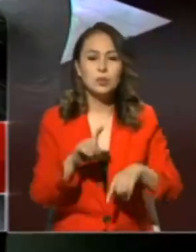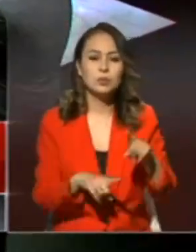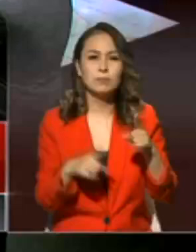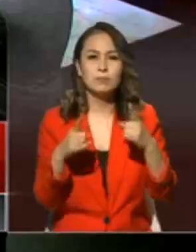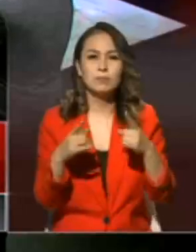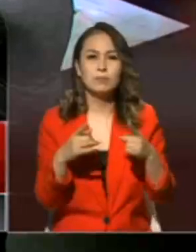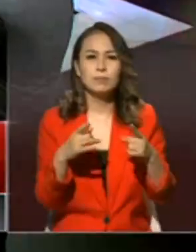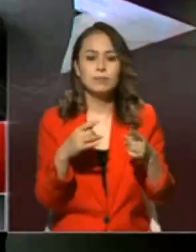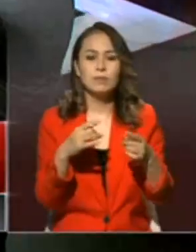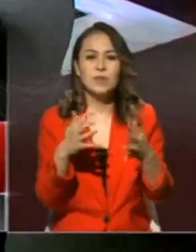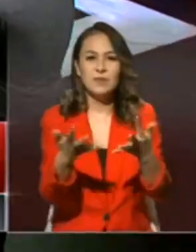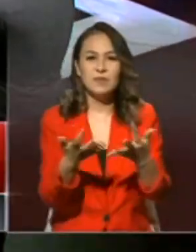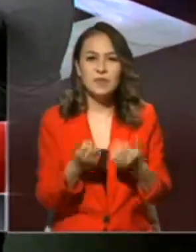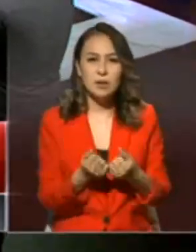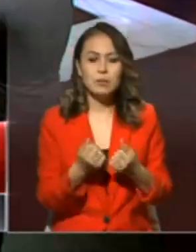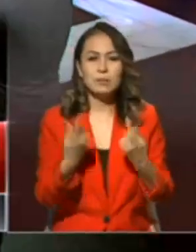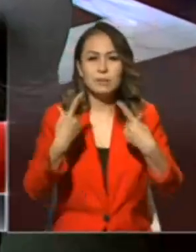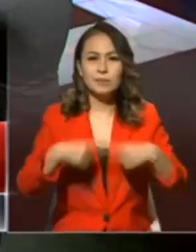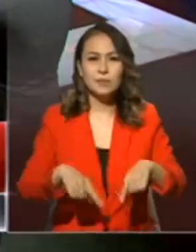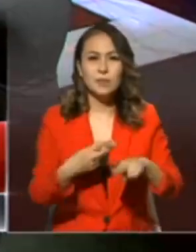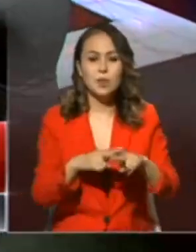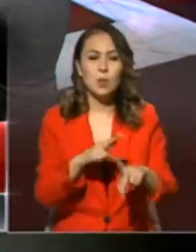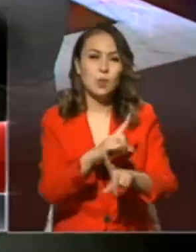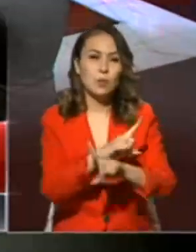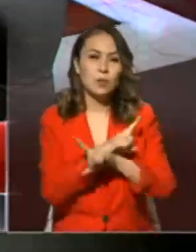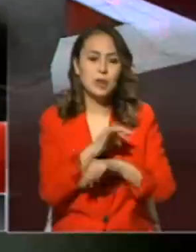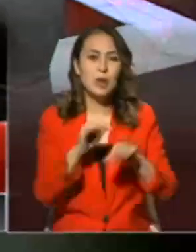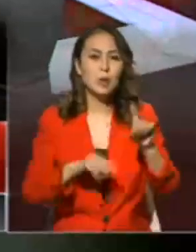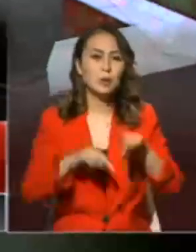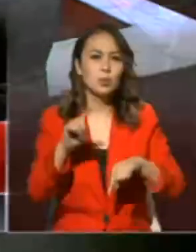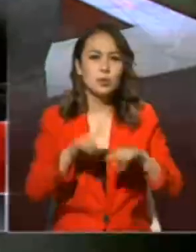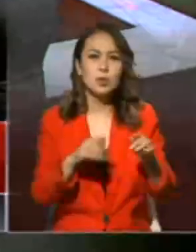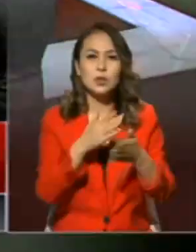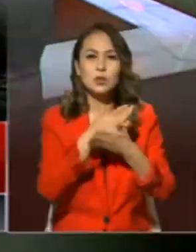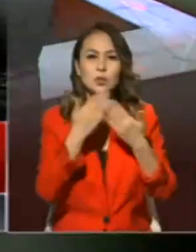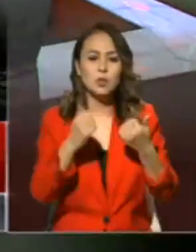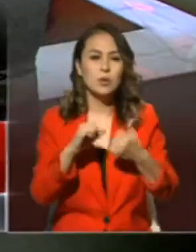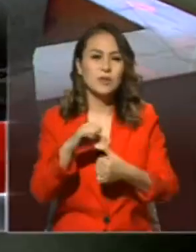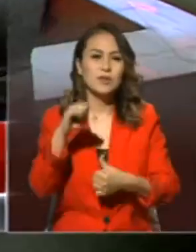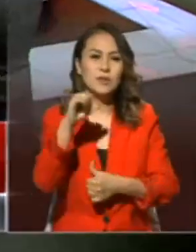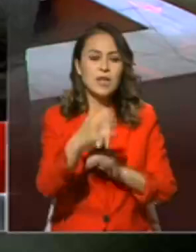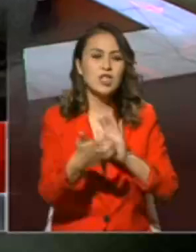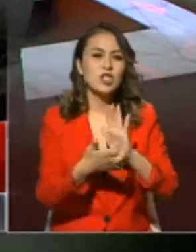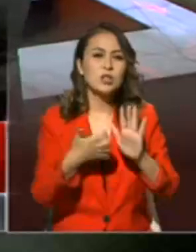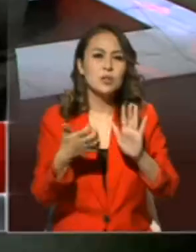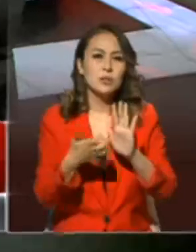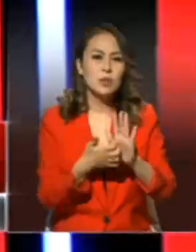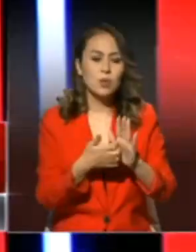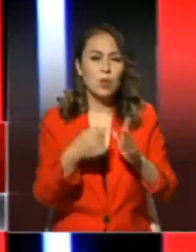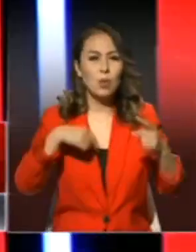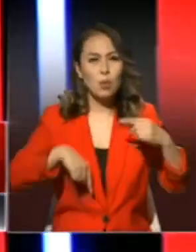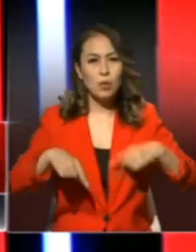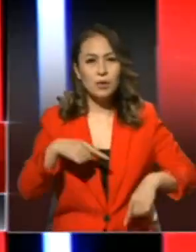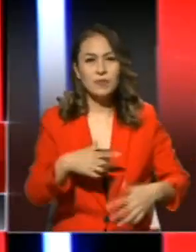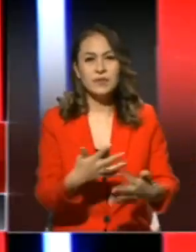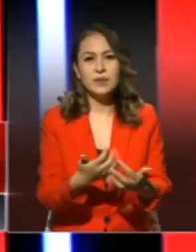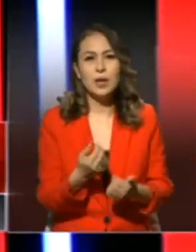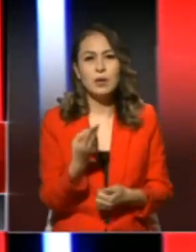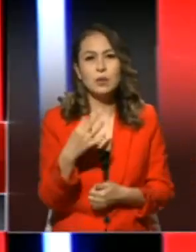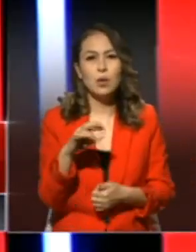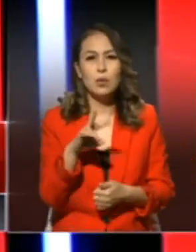органдары алынады. Бұл саланың тоқырауының негізгі себебі қайтыс болған және туыс емес донорлардың органдарының жетіспеушілігі, дейді Гүлдара Нұрымова. Сіздер